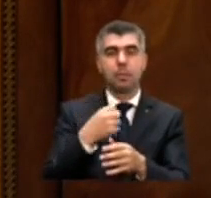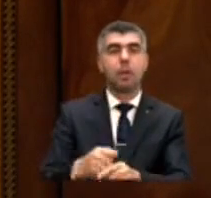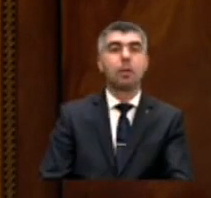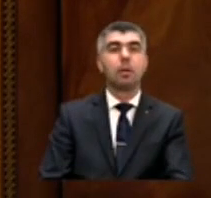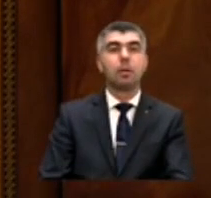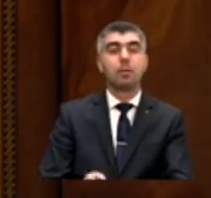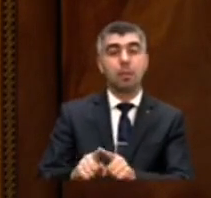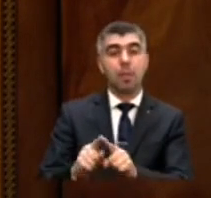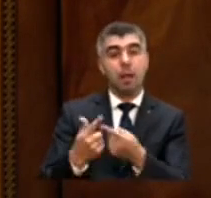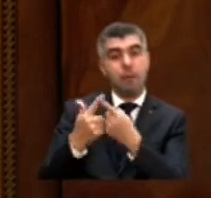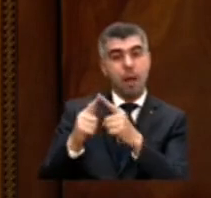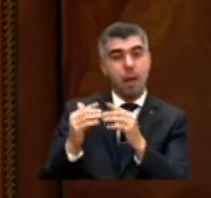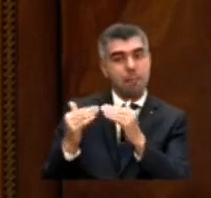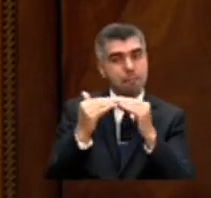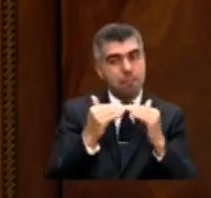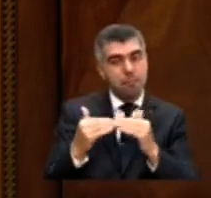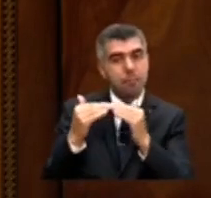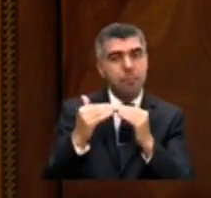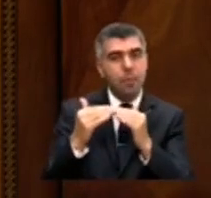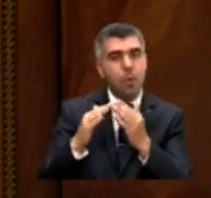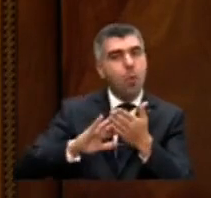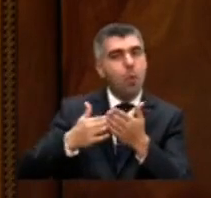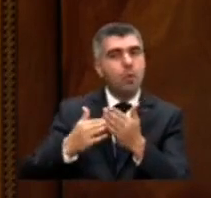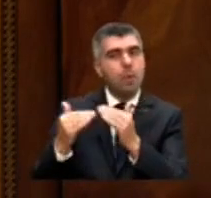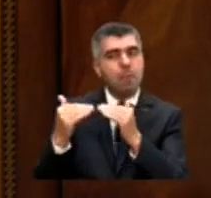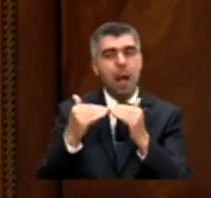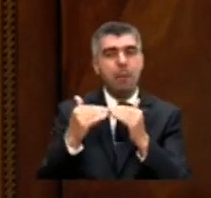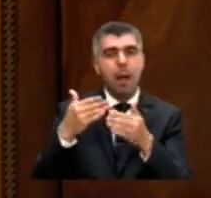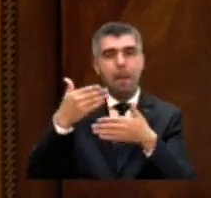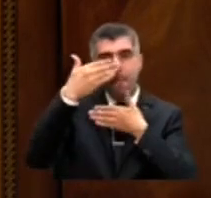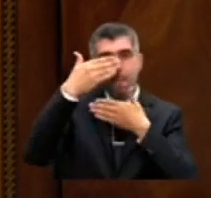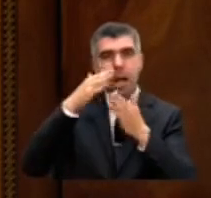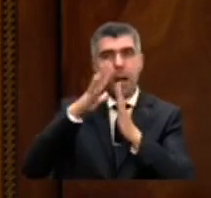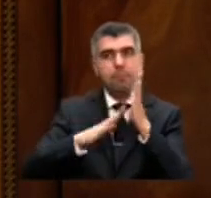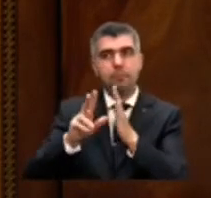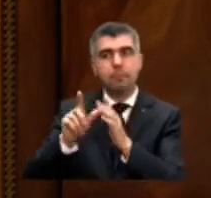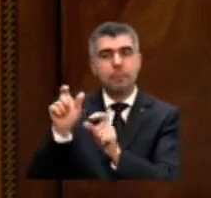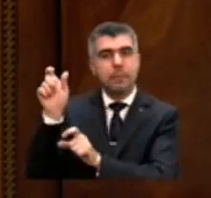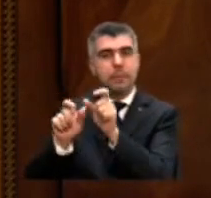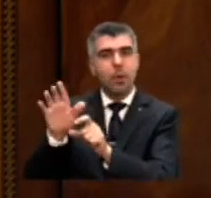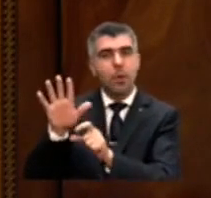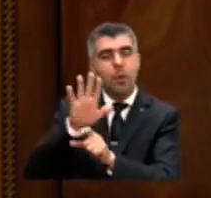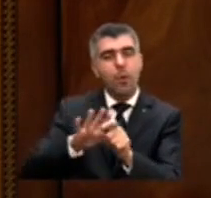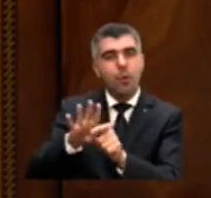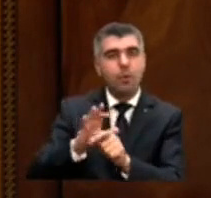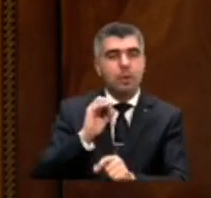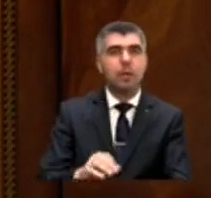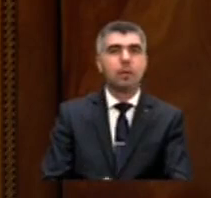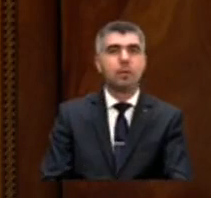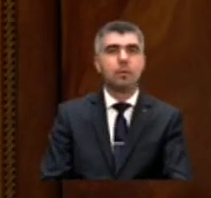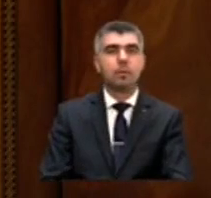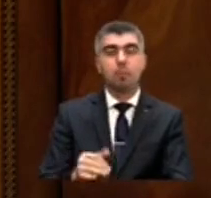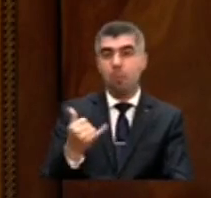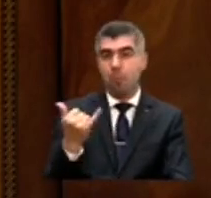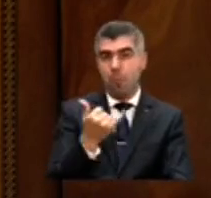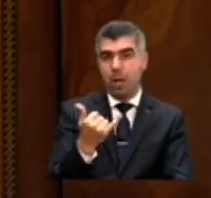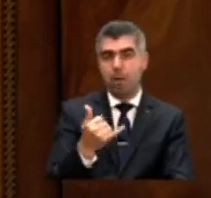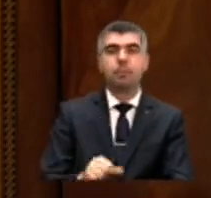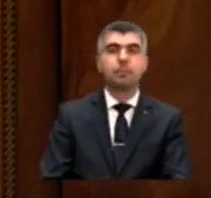تكافؤ الفرص حقيقي لجميع المواطنين والمواطنات وتتمين رأس المال البشري